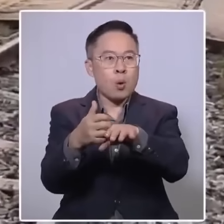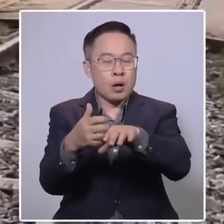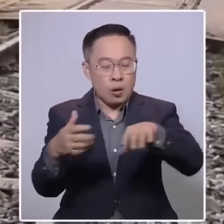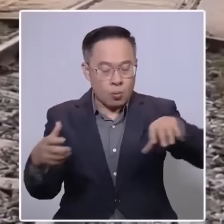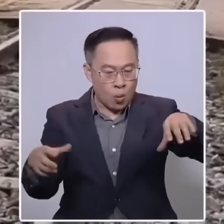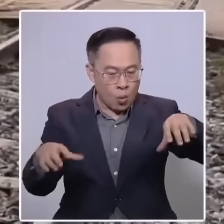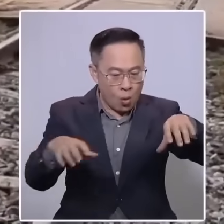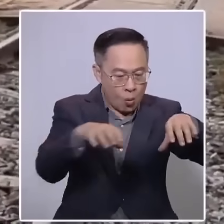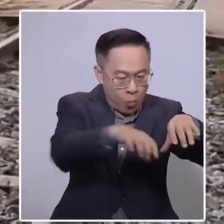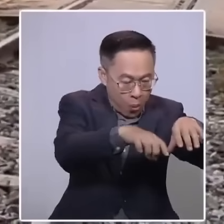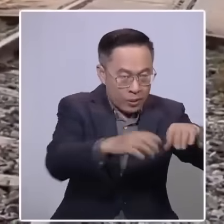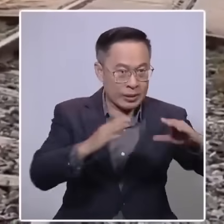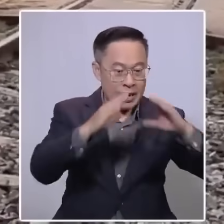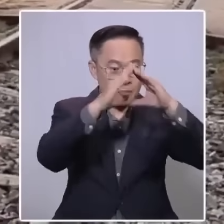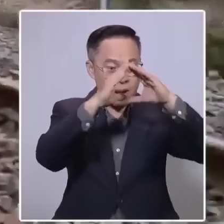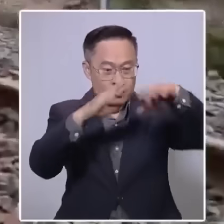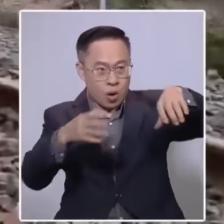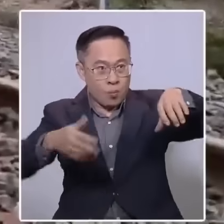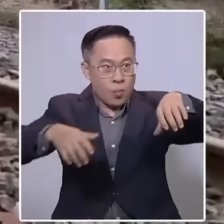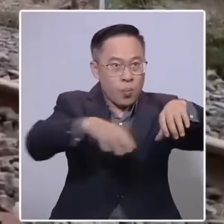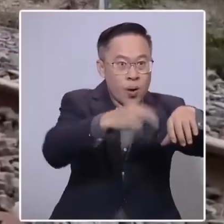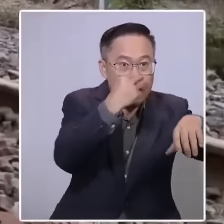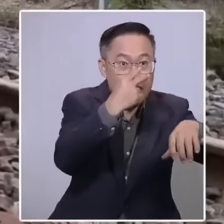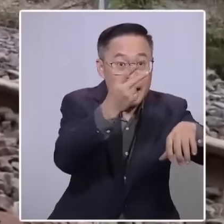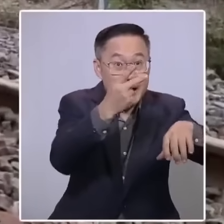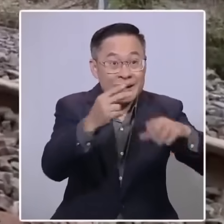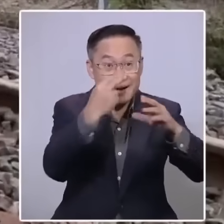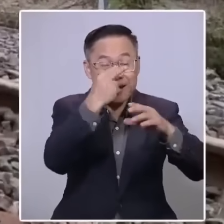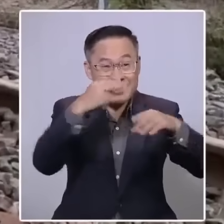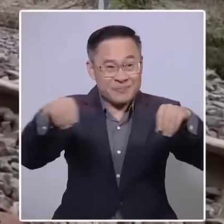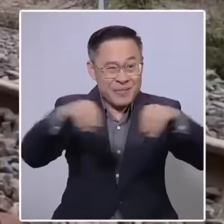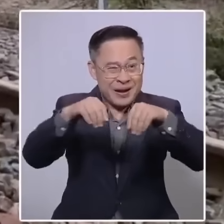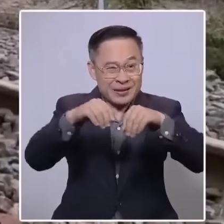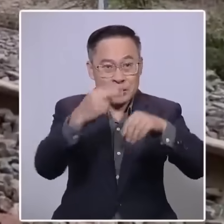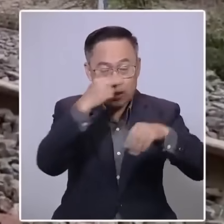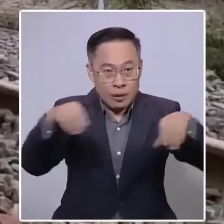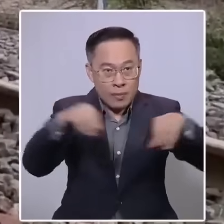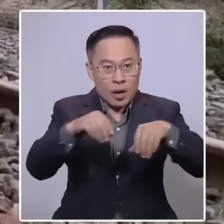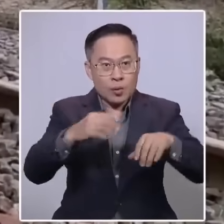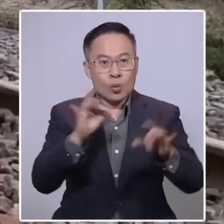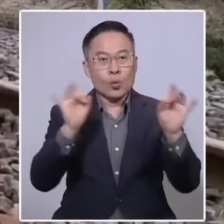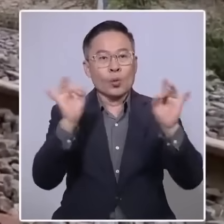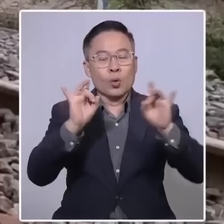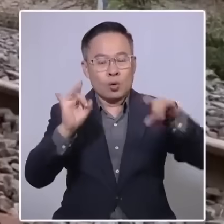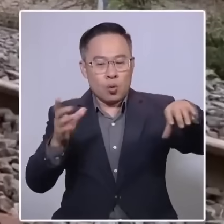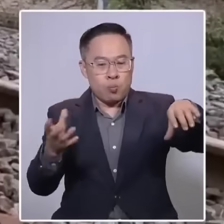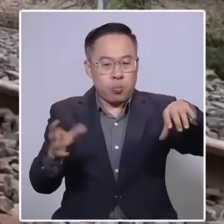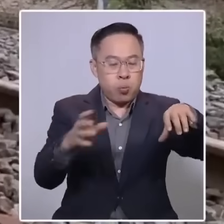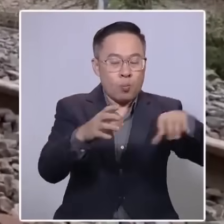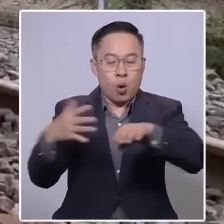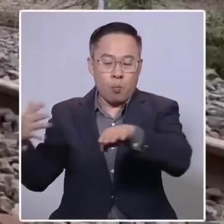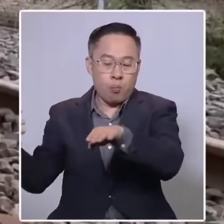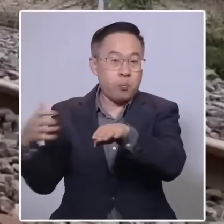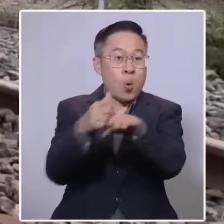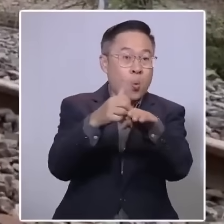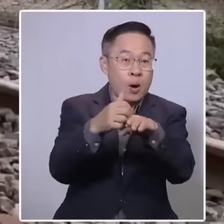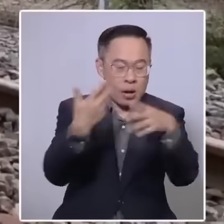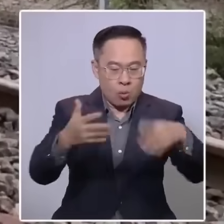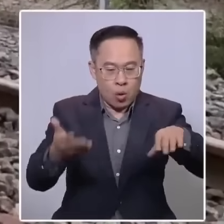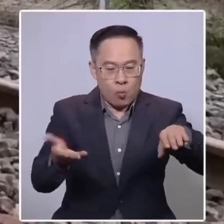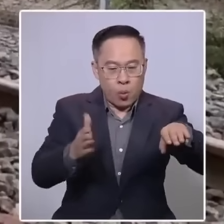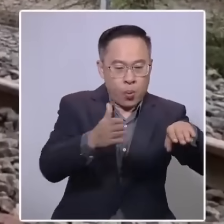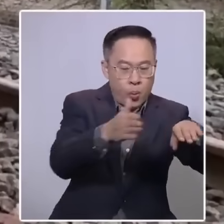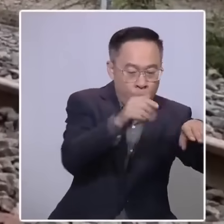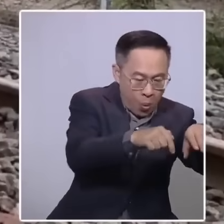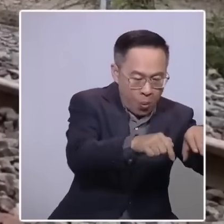ตรบอกอีกนิดเดียวเท่านั้นนี่อาจจะทำให้พังเลยนะคะนี่ก็ถือว่าเป็นอุบัติเหตุใหญ่ที่เกิดขึ้น